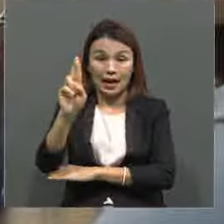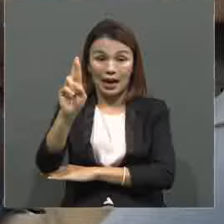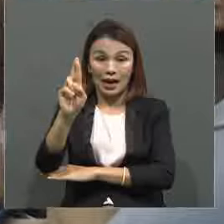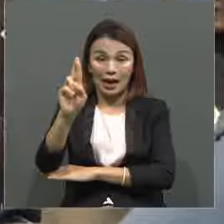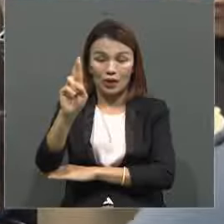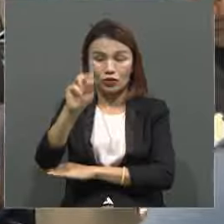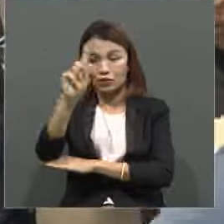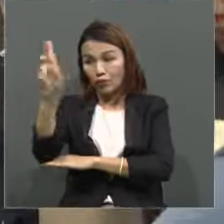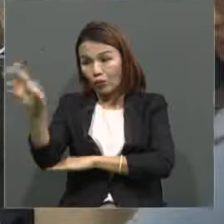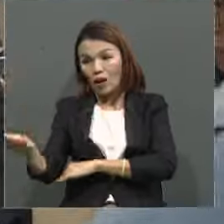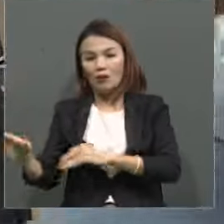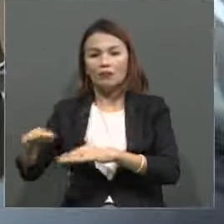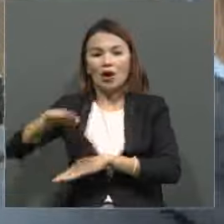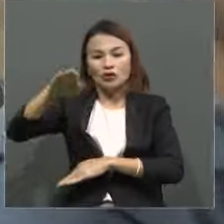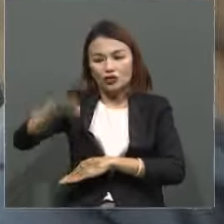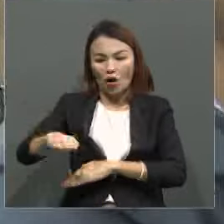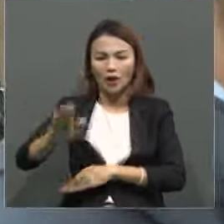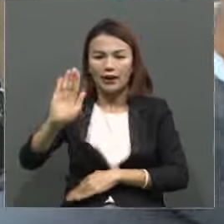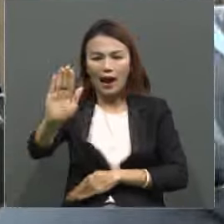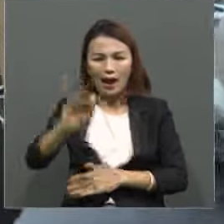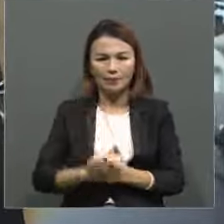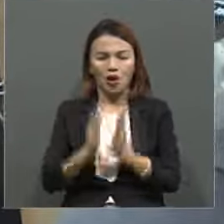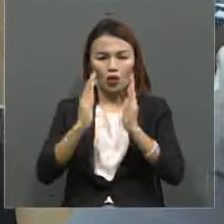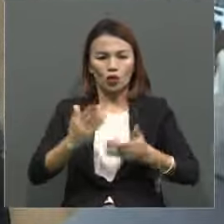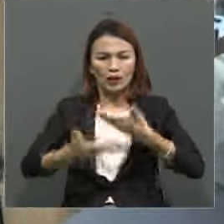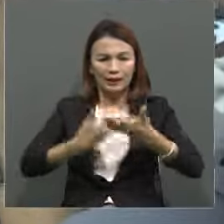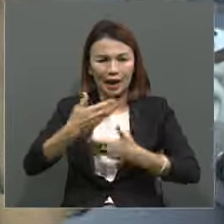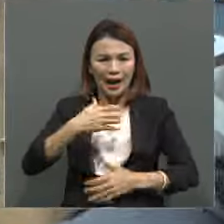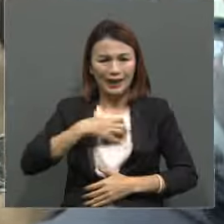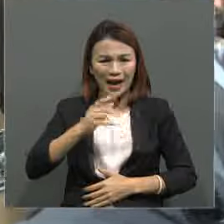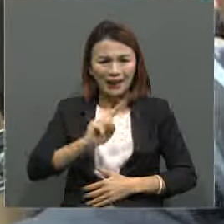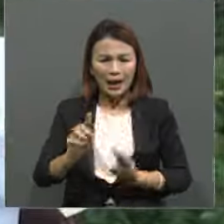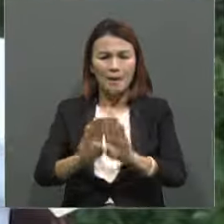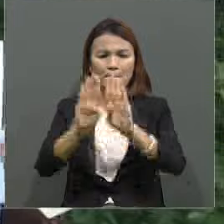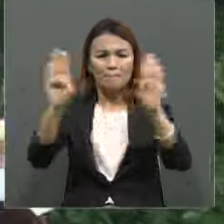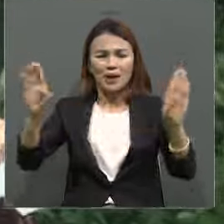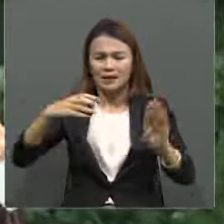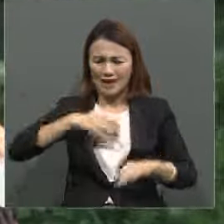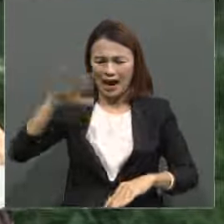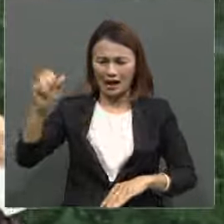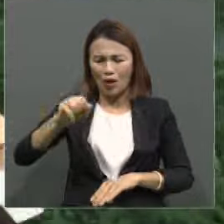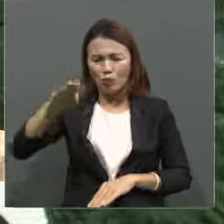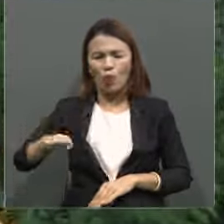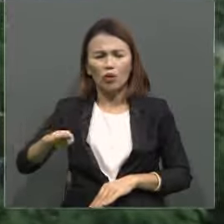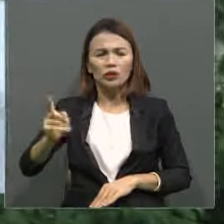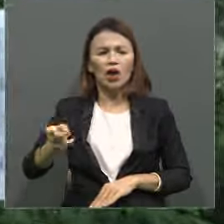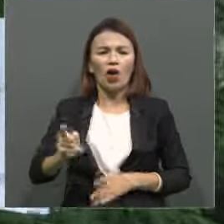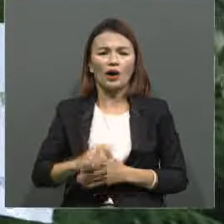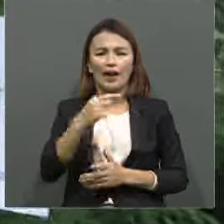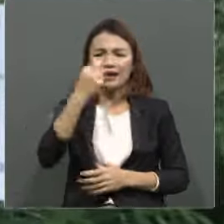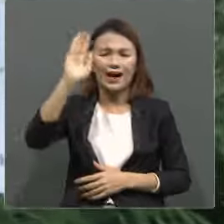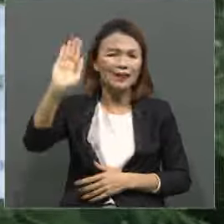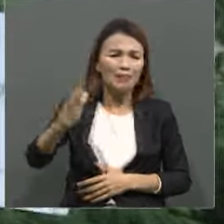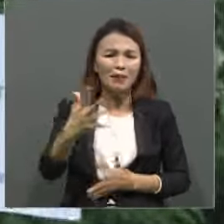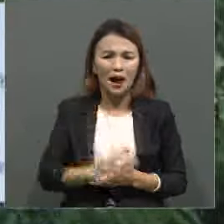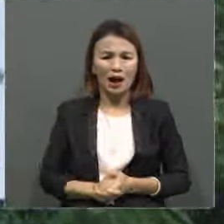าดจนปิดตลาดซึ่งผู้ค้าเขาบอกว่าเขาต้องการจะให้สามารถเปิดจอดรถได้ตลอดเวลาไม่อย่างนั้นเนี่ยใครจะมาเพราะ